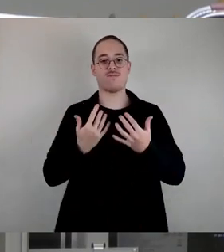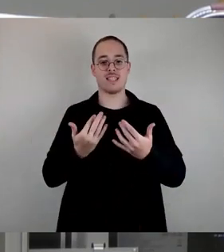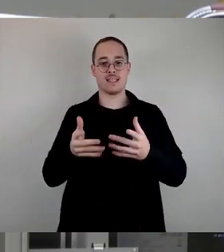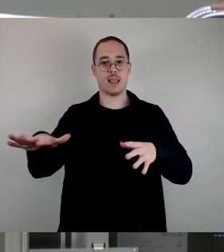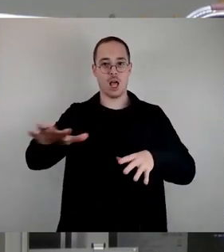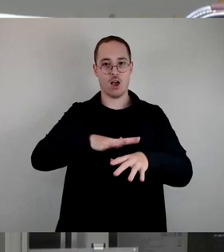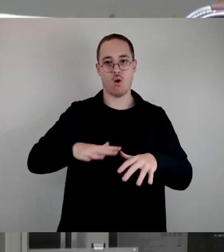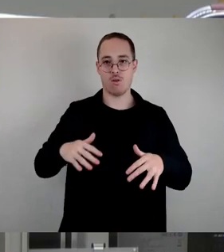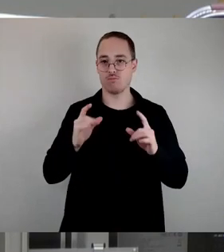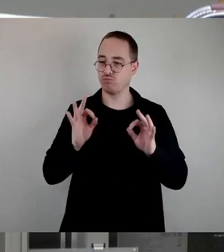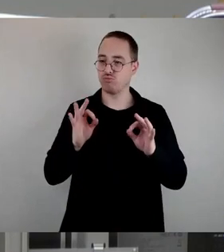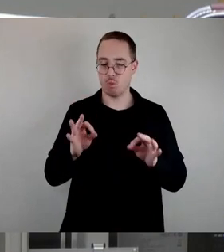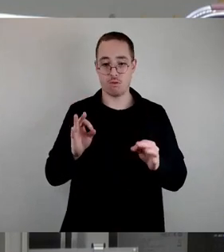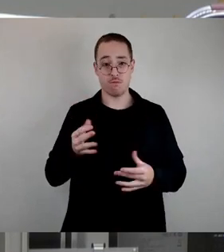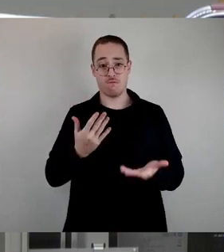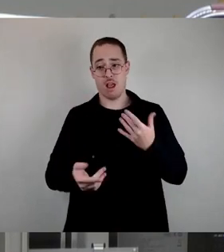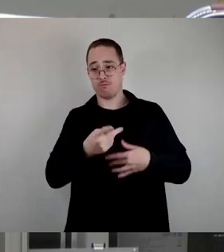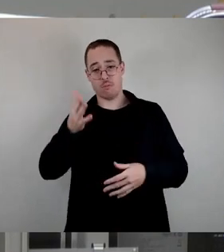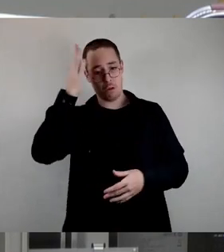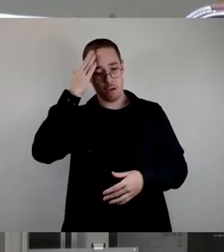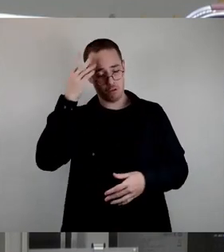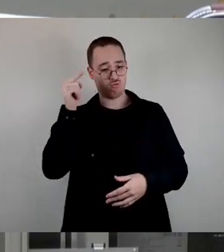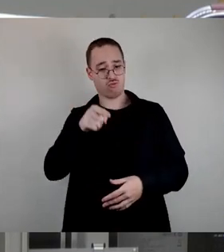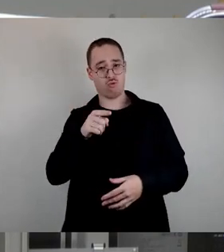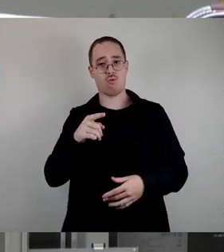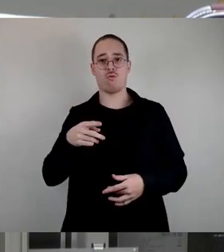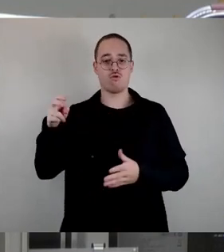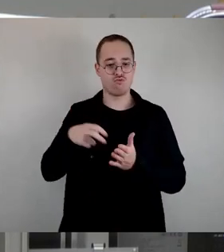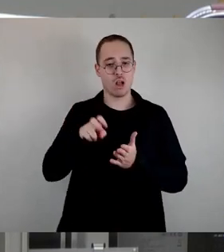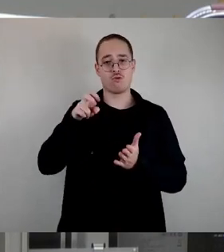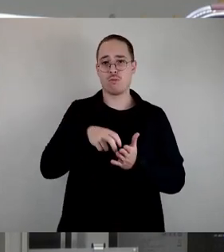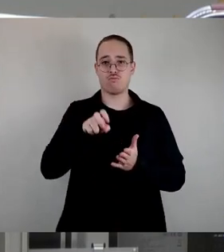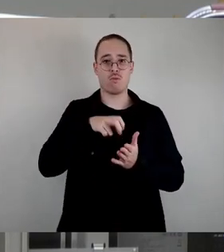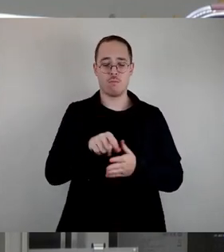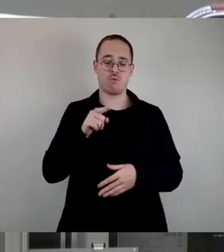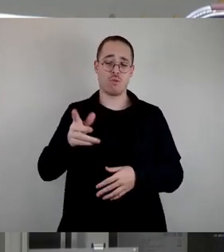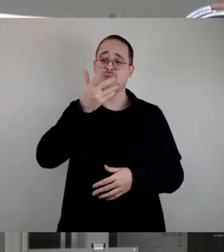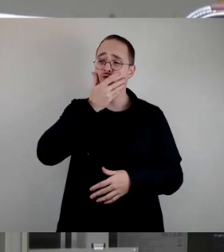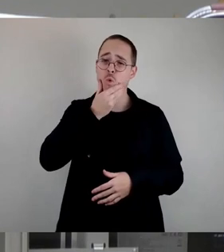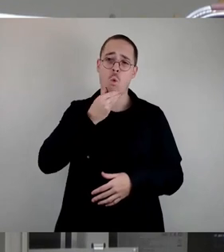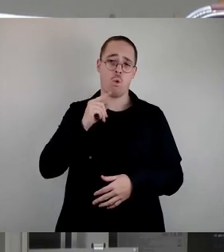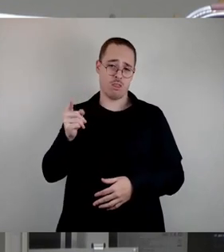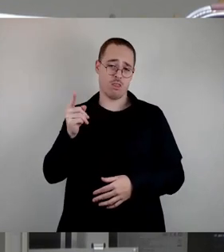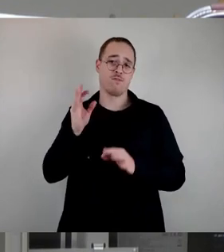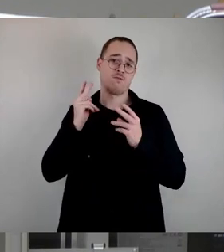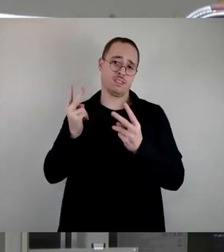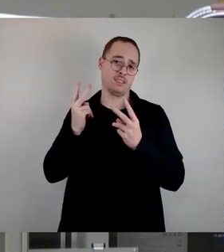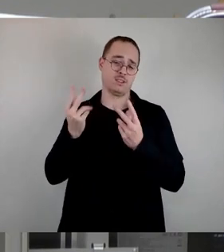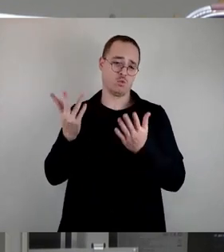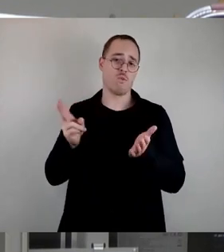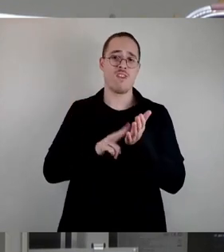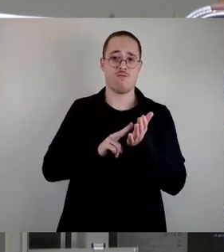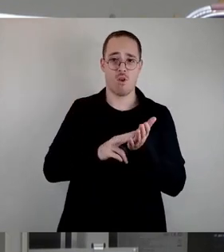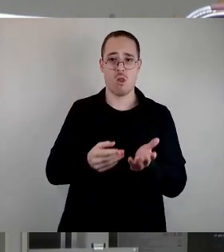manchmal spazieren geht, der weiß, es ist tatsächlich einer der wertvollsten Naturräume, die wir in Dresden haben. Und zwar auch innenstadtnah und auch